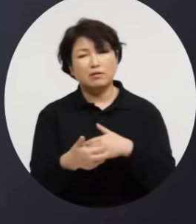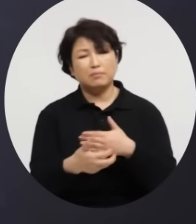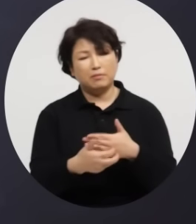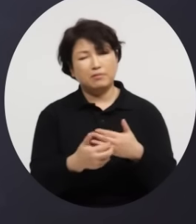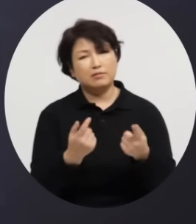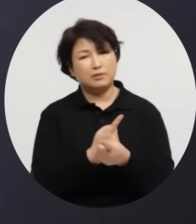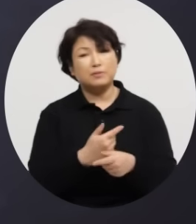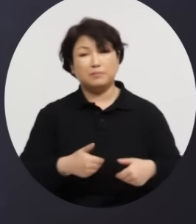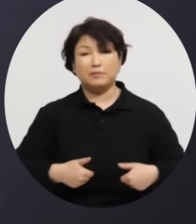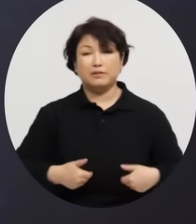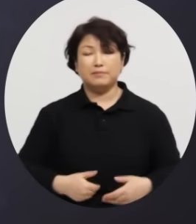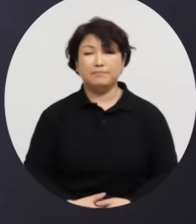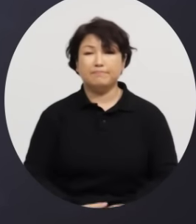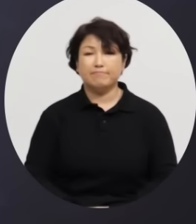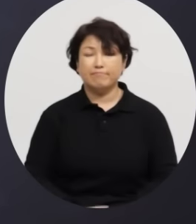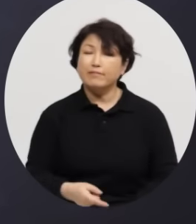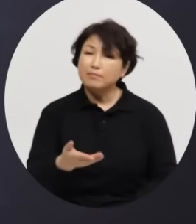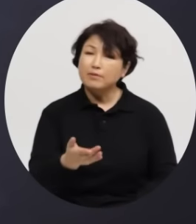돼.